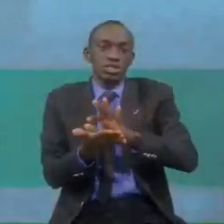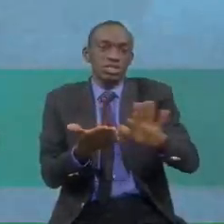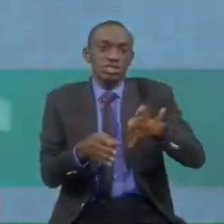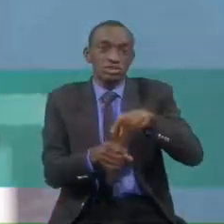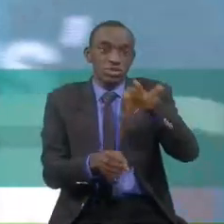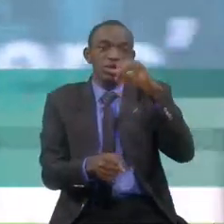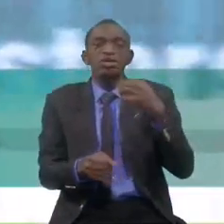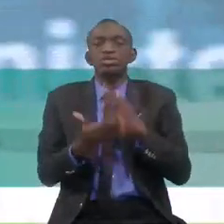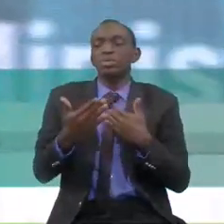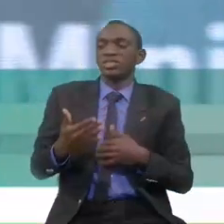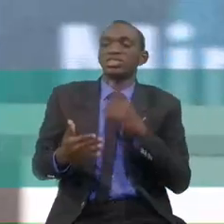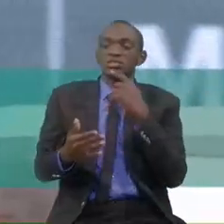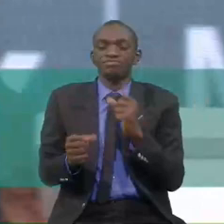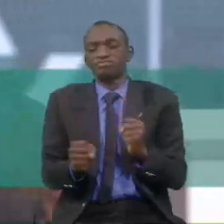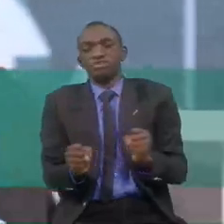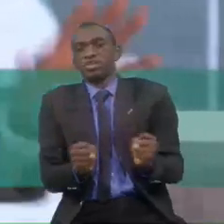parle